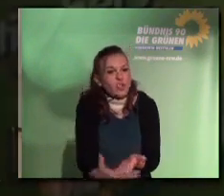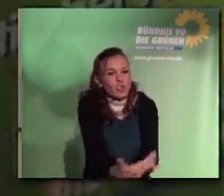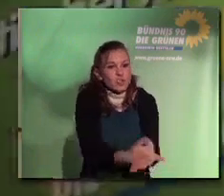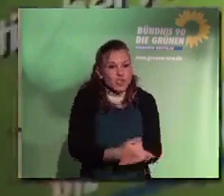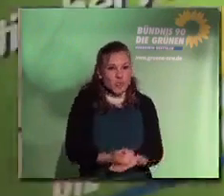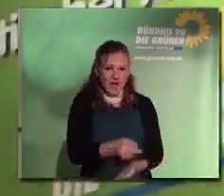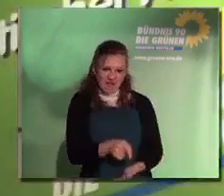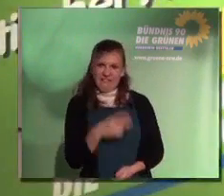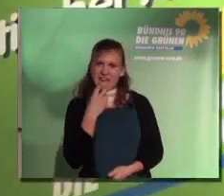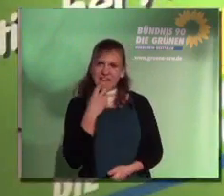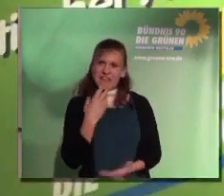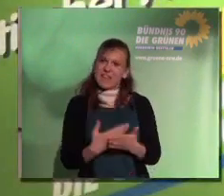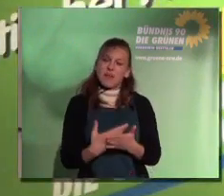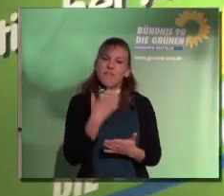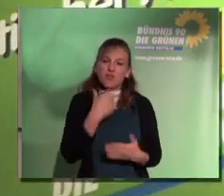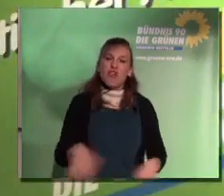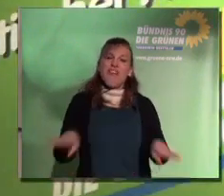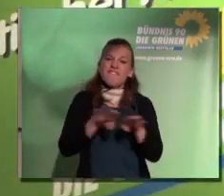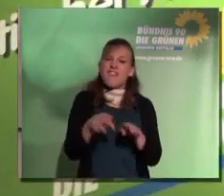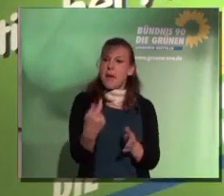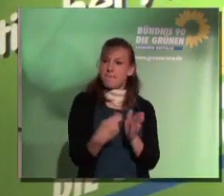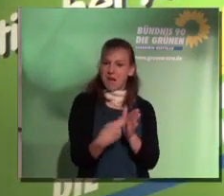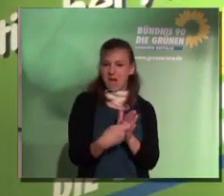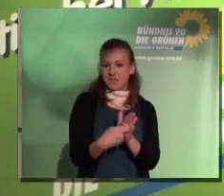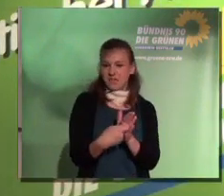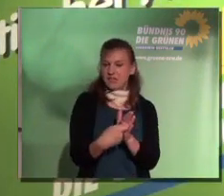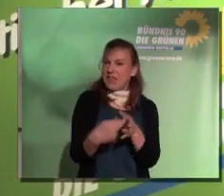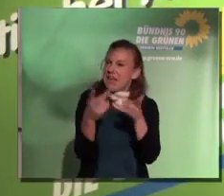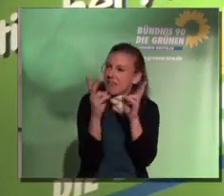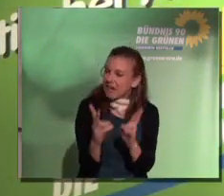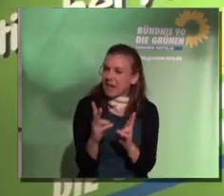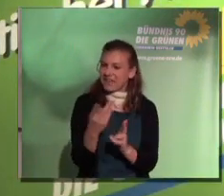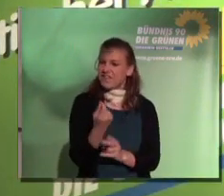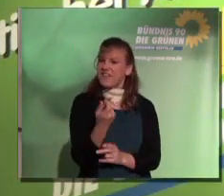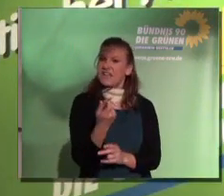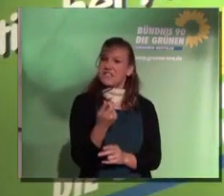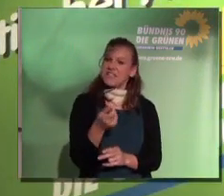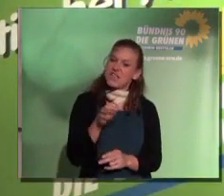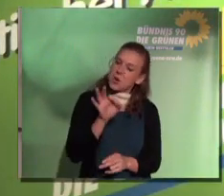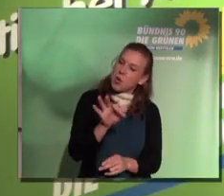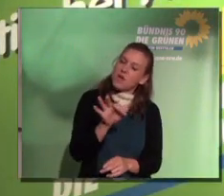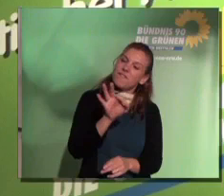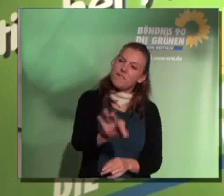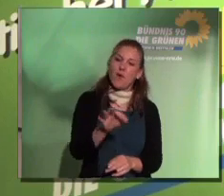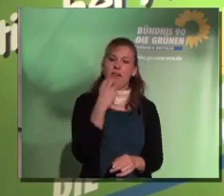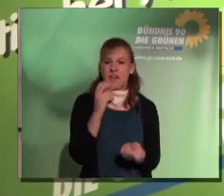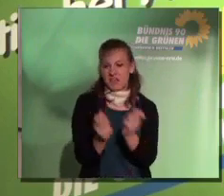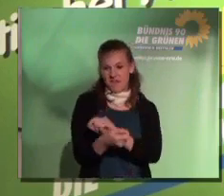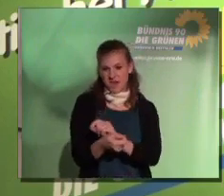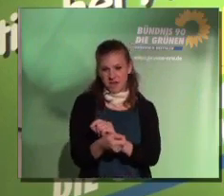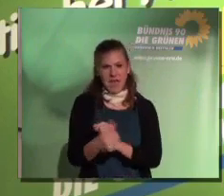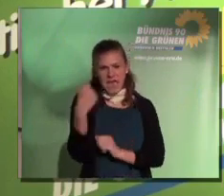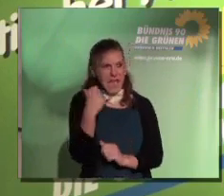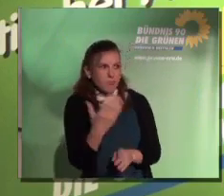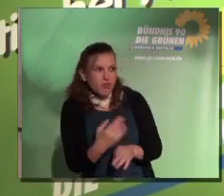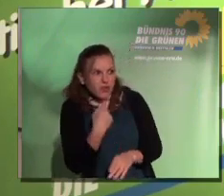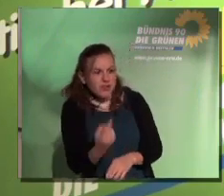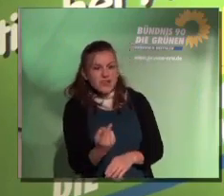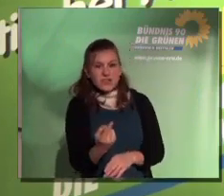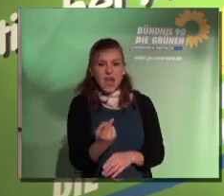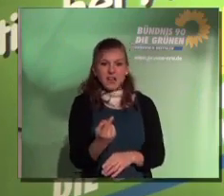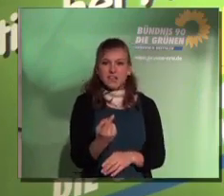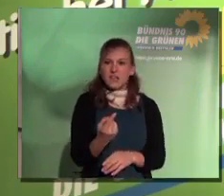wollen faire Preise. Wir wollen eine gerechte Finanzierung der Energiewende. Wir haben ja, eben ist das angesprochen worden, die